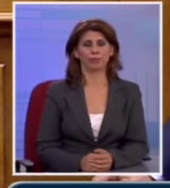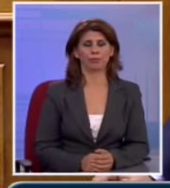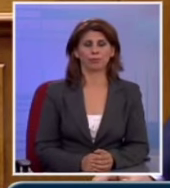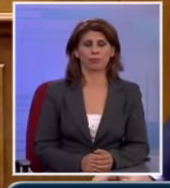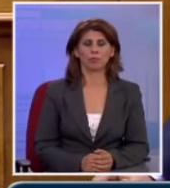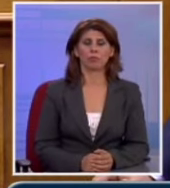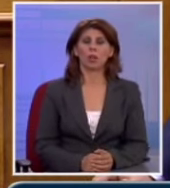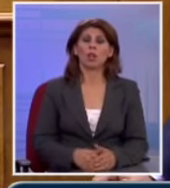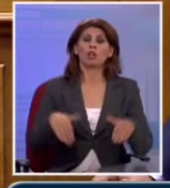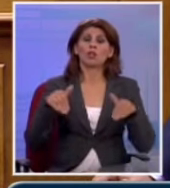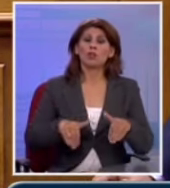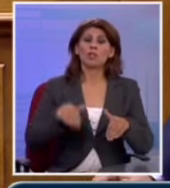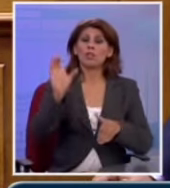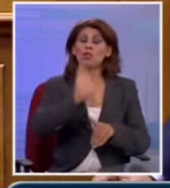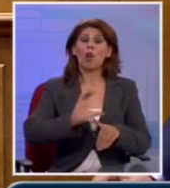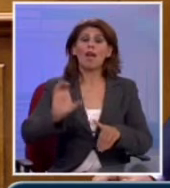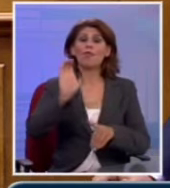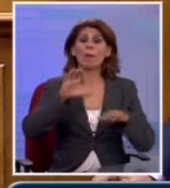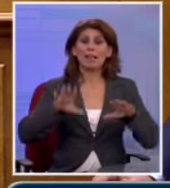Του σεβασμού στο ευρωπαϊκό κεκτημένο.